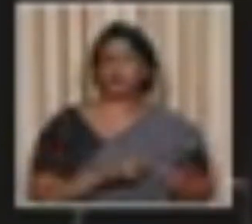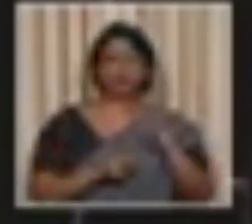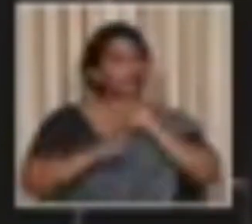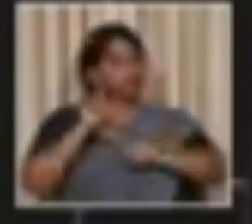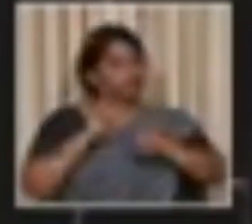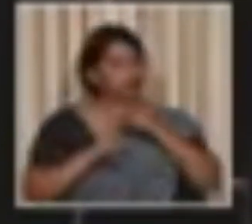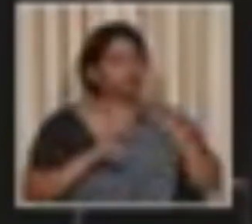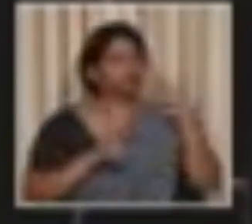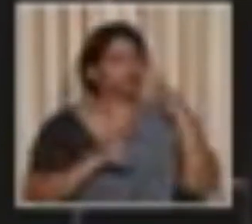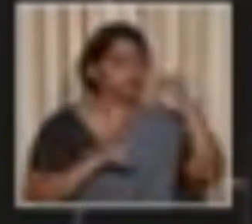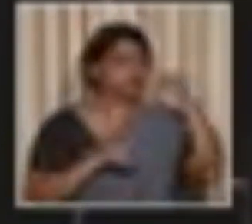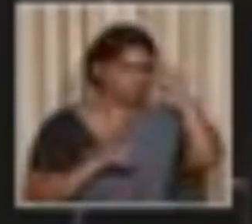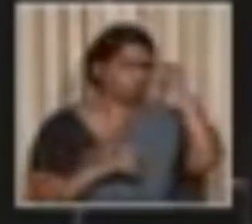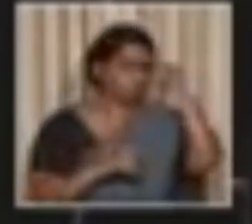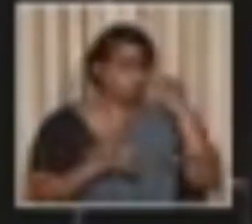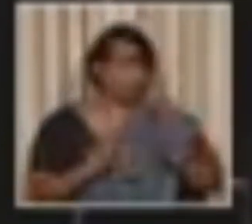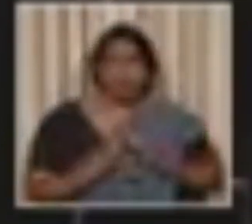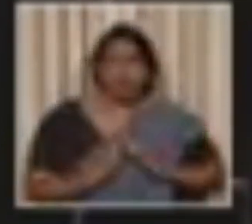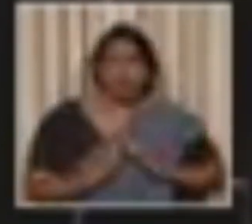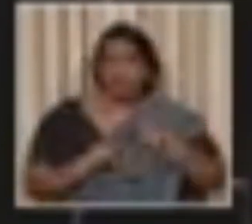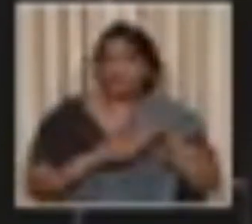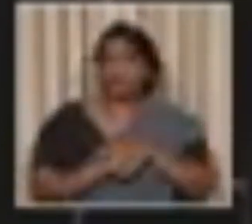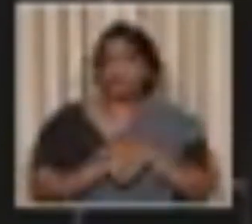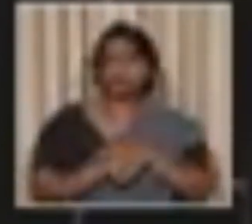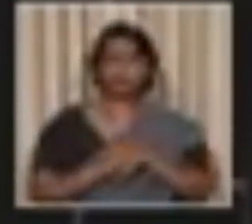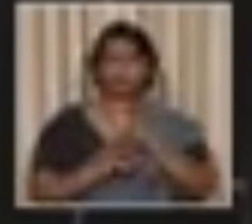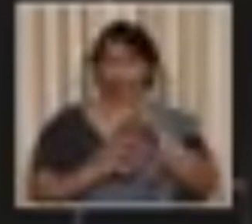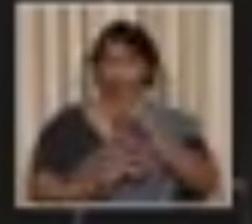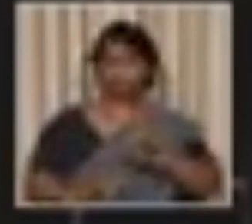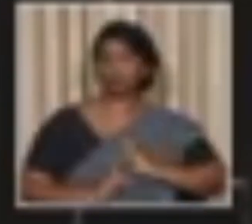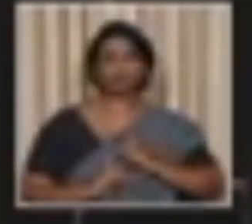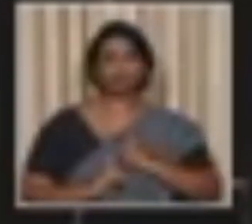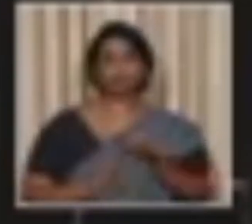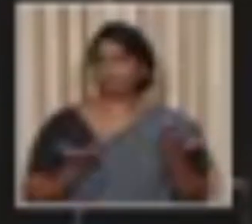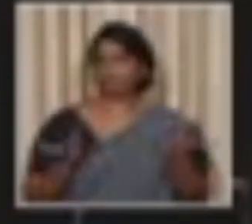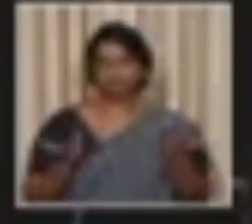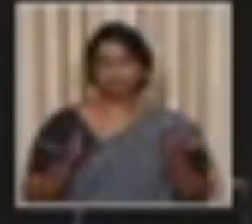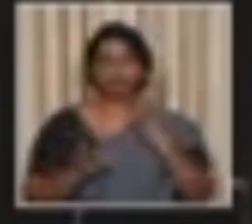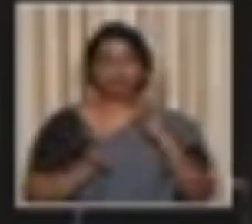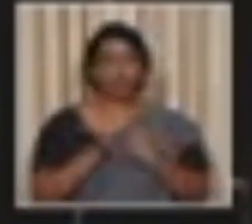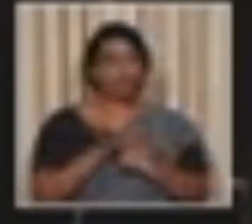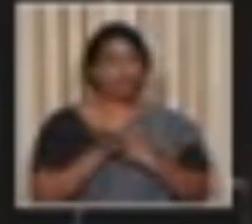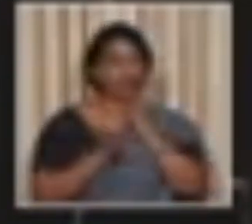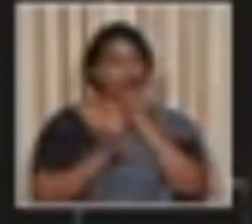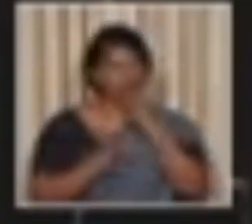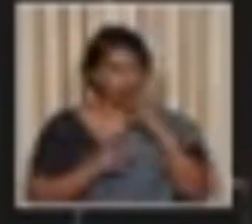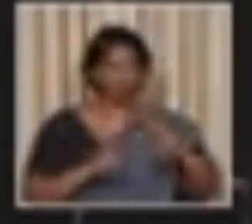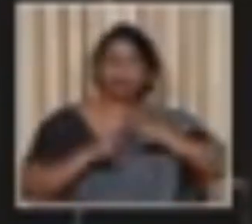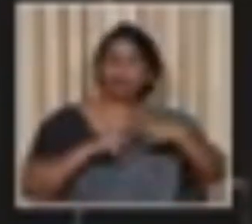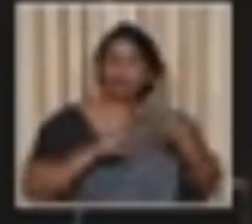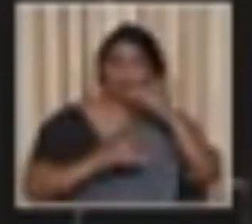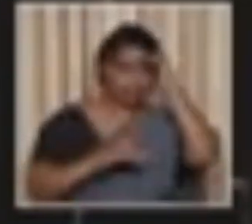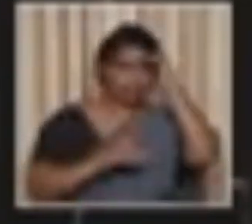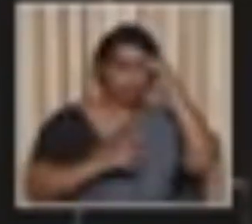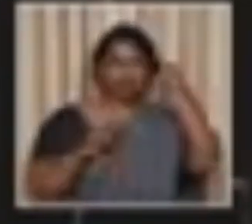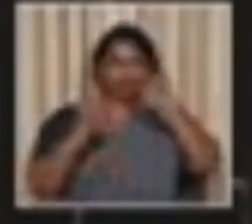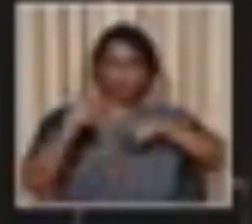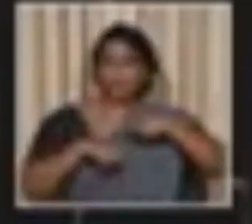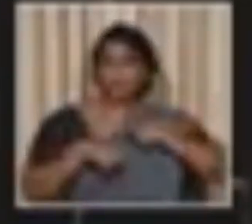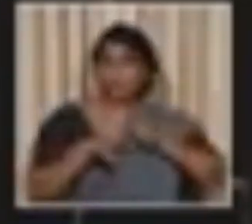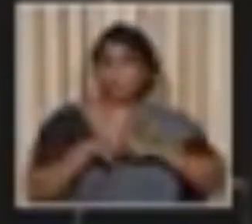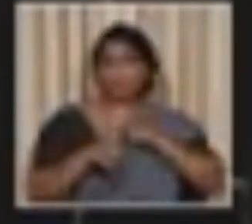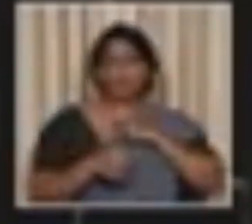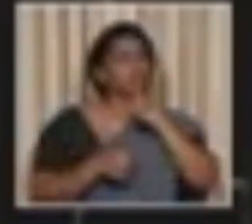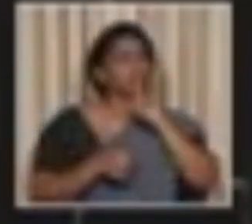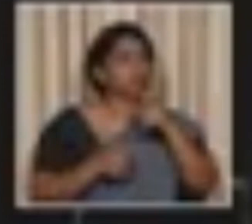தலைவர்களுக்கு நாம் எங்கு இருக்கிறோம் என்றே தெரியாது. முஸ்லீம் காங்கிரசினுடைய தலைவர் ரவுஃப் ஹக்கீம் அவர்களையும் ஏனைய தலைமைகளையும் நோக்கி நான் இந்த கேள்வியை கேட்கின்றேன்.